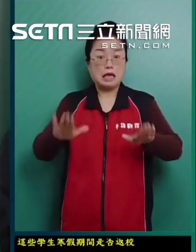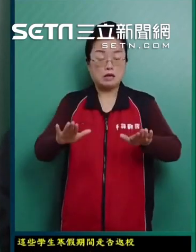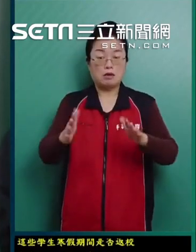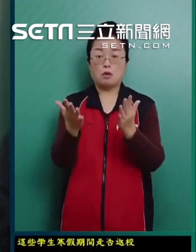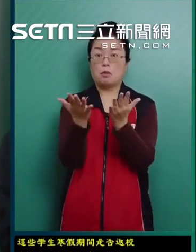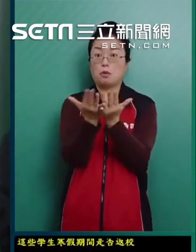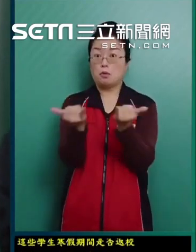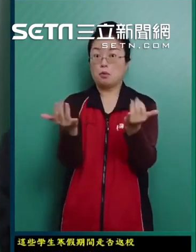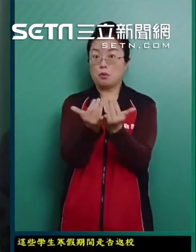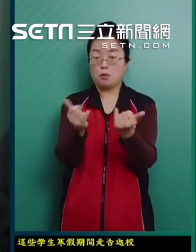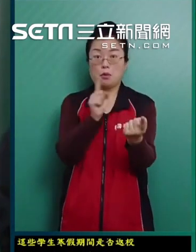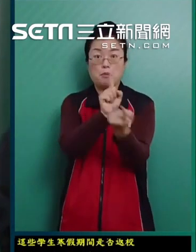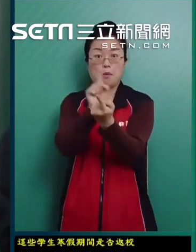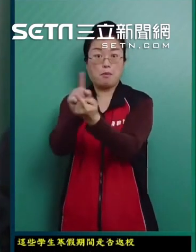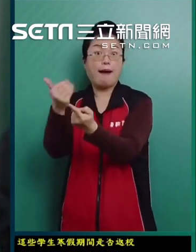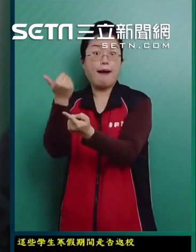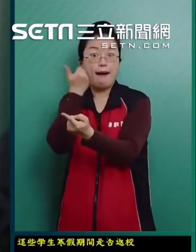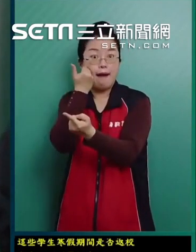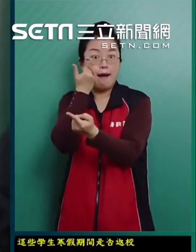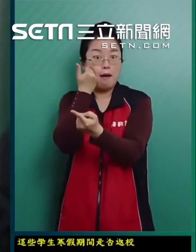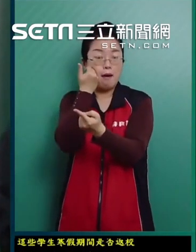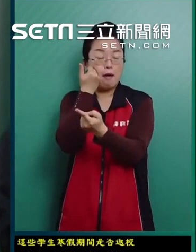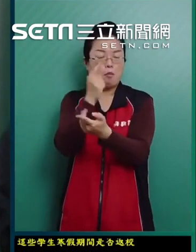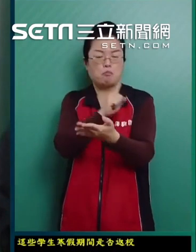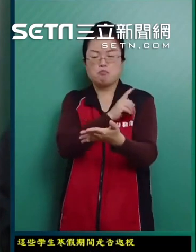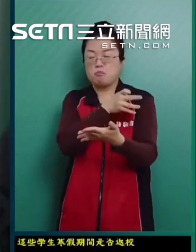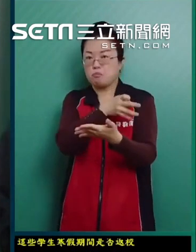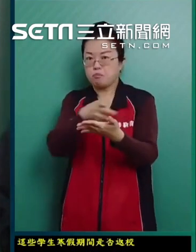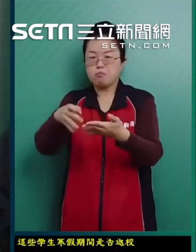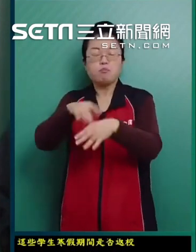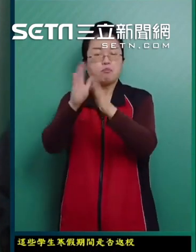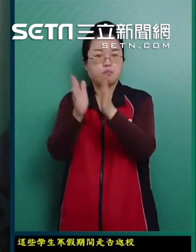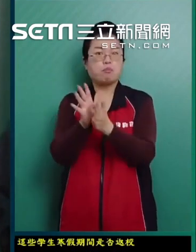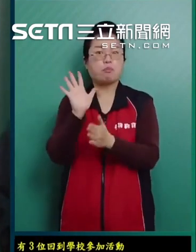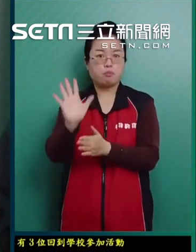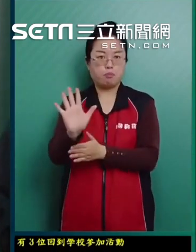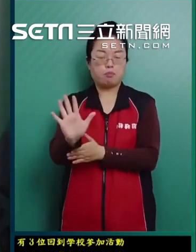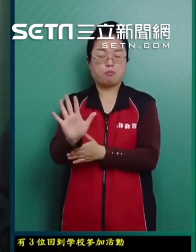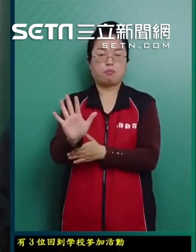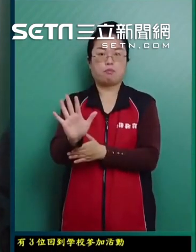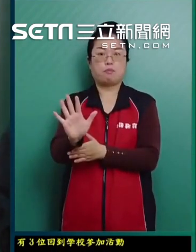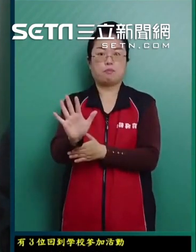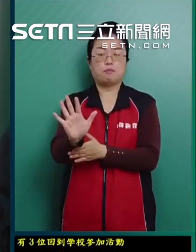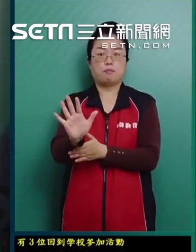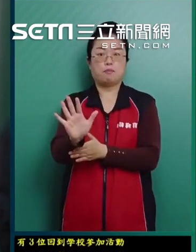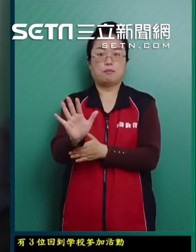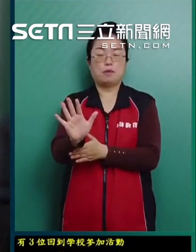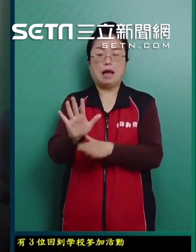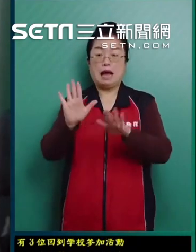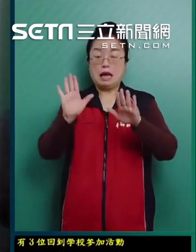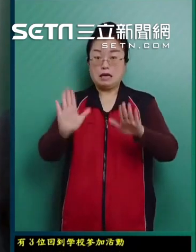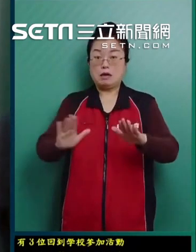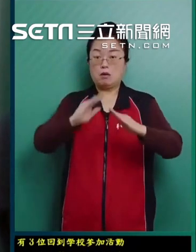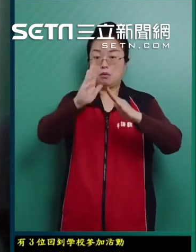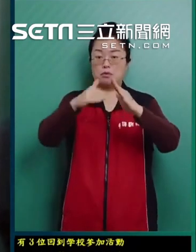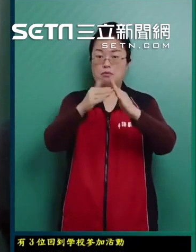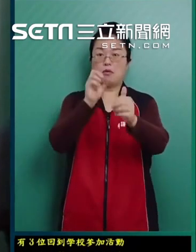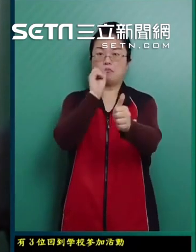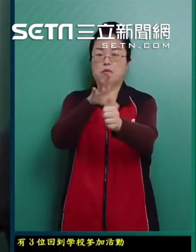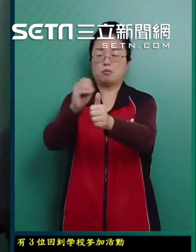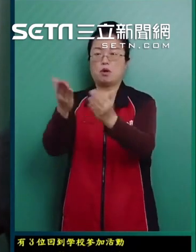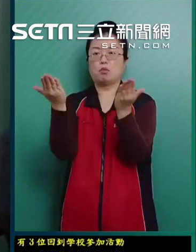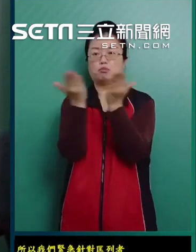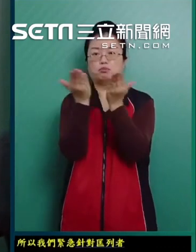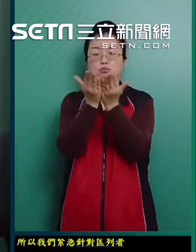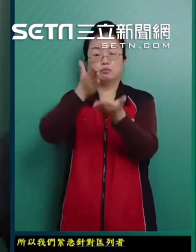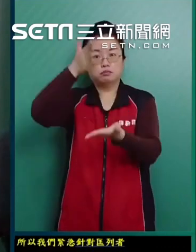个第二层那个接触者，那么进行了预防性的所谓停课。这些学生今天跟